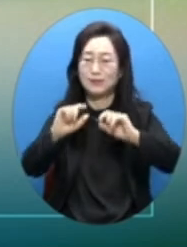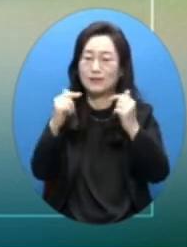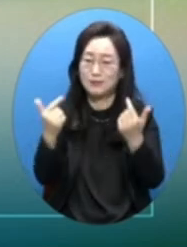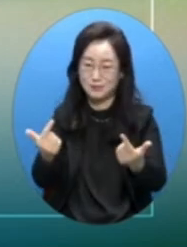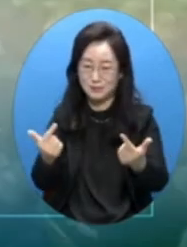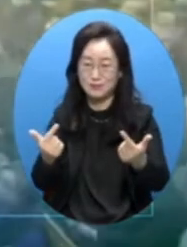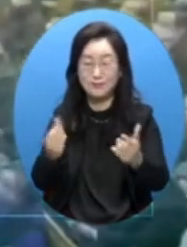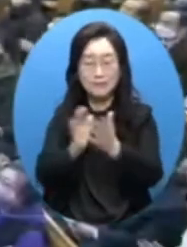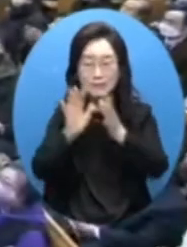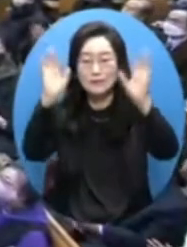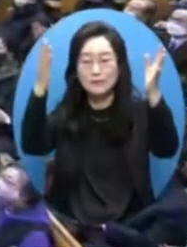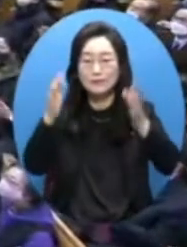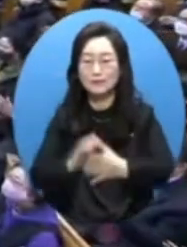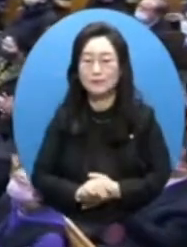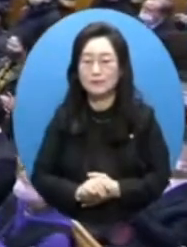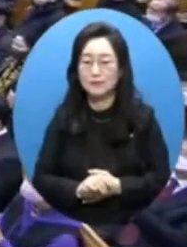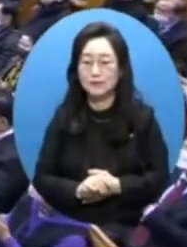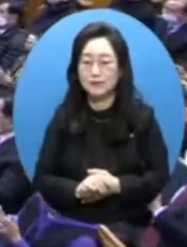할렐루야